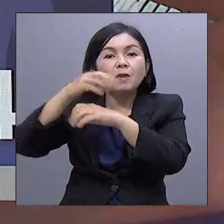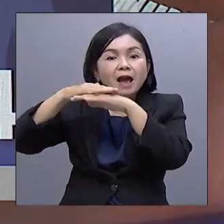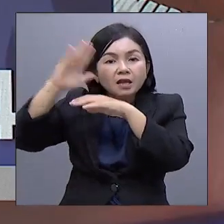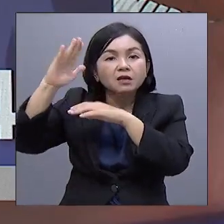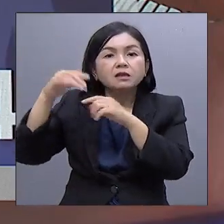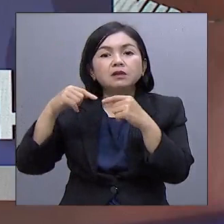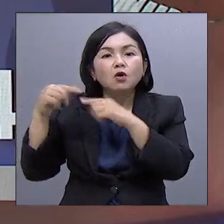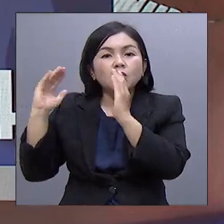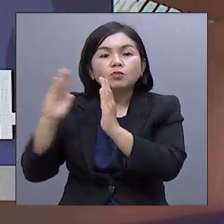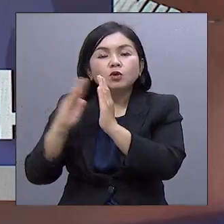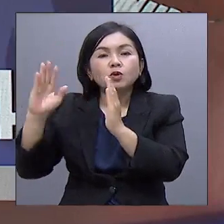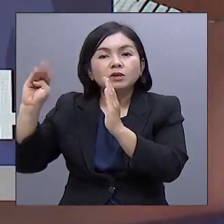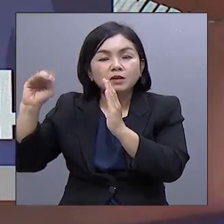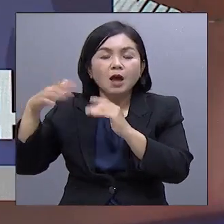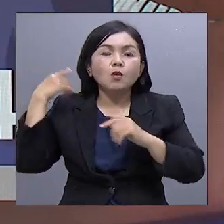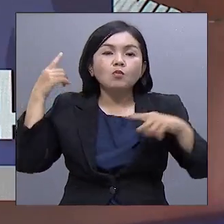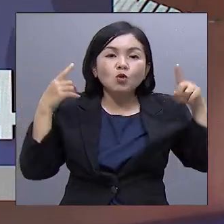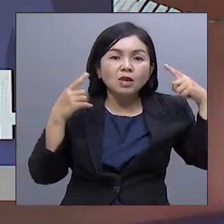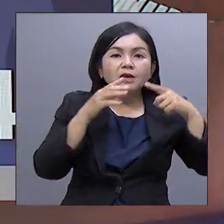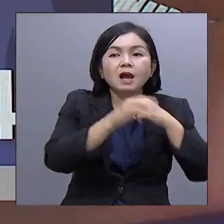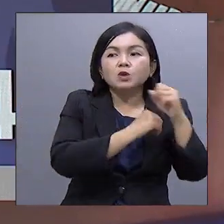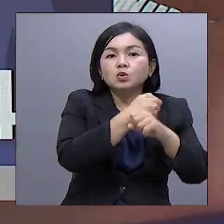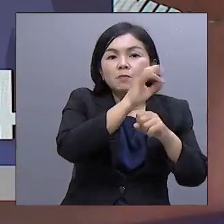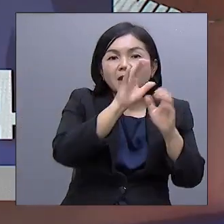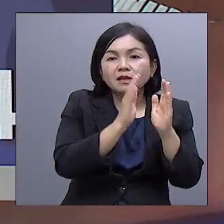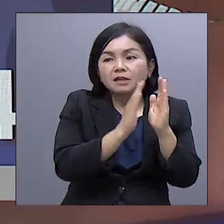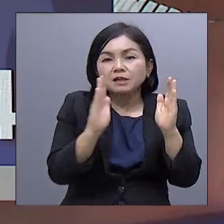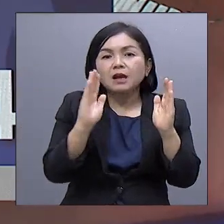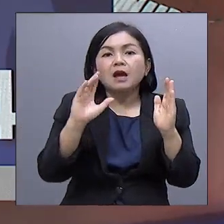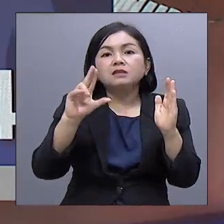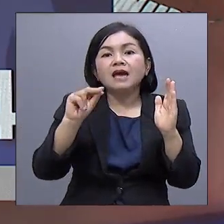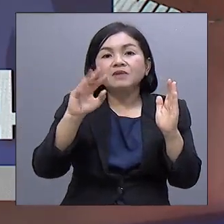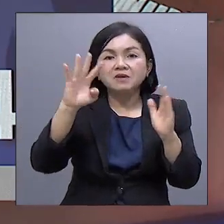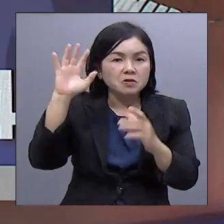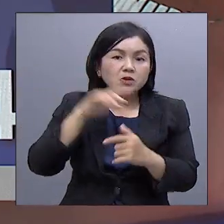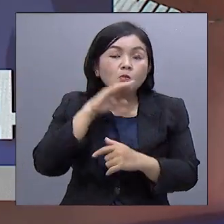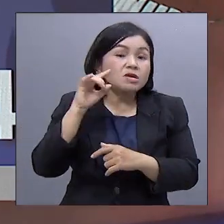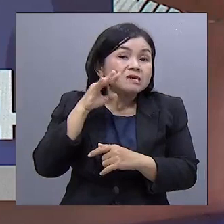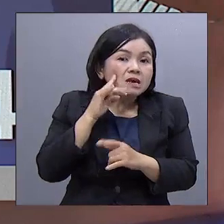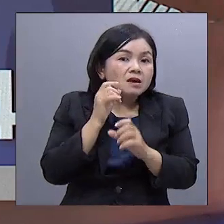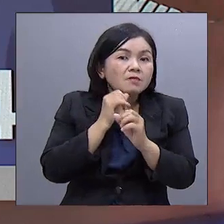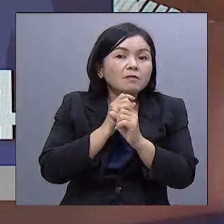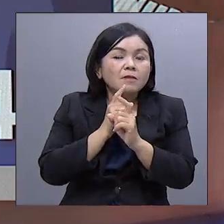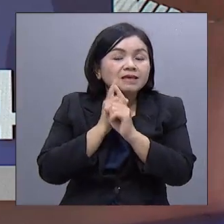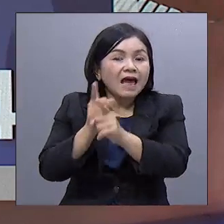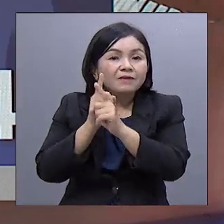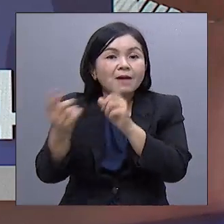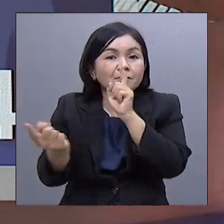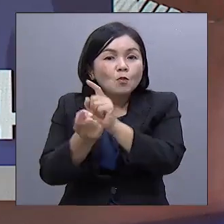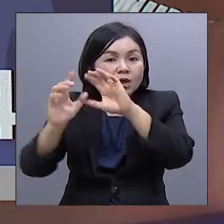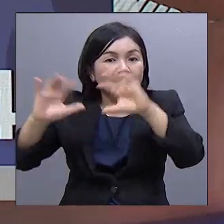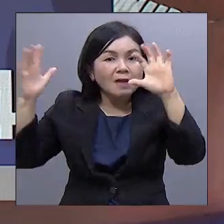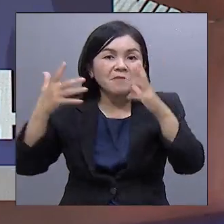ส่วนผู้หญิงเนี่ย 18-30ปีผู้ที่ฝ่าฝืนจะถูกบังคับให้เข้ารับราชการตามที่